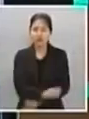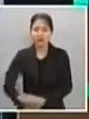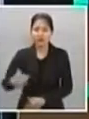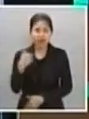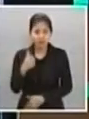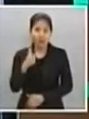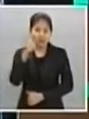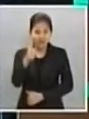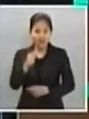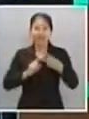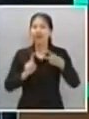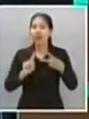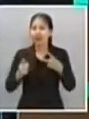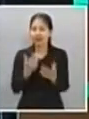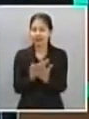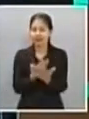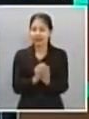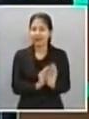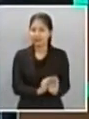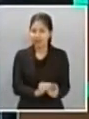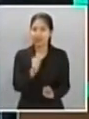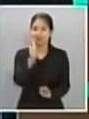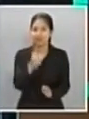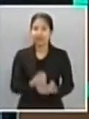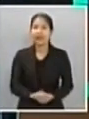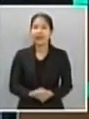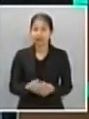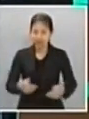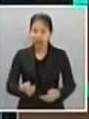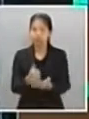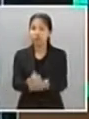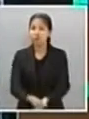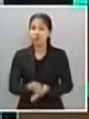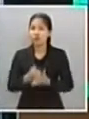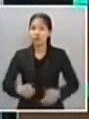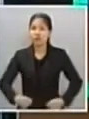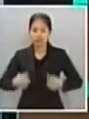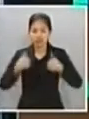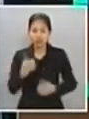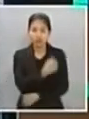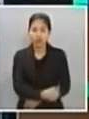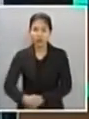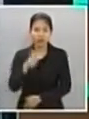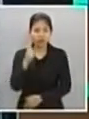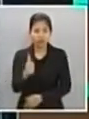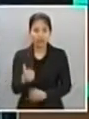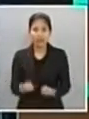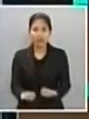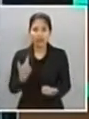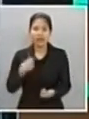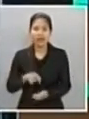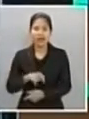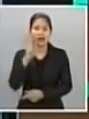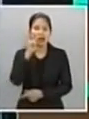ด้วย ใช่ค่ะ พูดถึงเรื่องของการมีคุณภาพชีวิตที่ดีนะครับวันนี้คนเฝ้าข่าวและให้ความสำคัญกับชีวิตของผู้พิการทั่วประเทศนะครับ